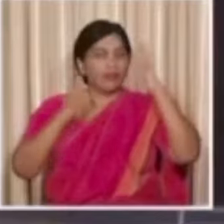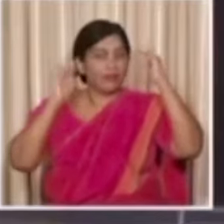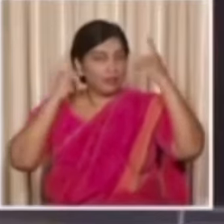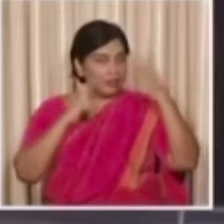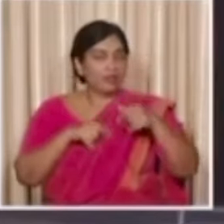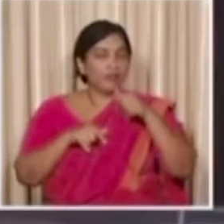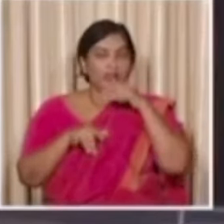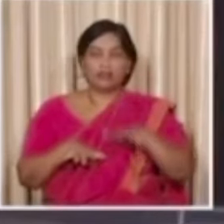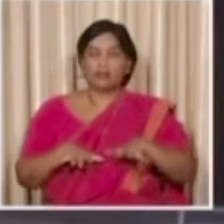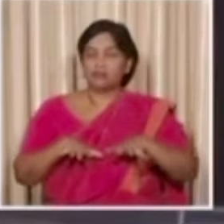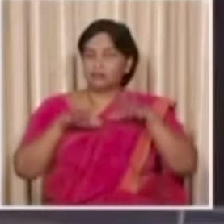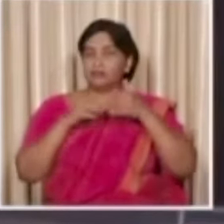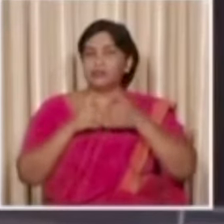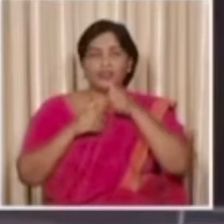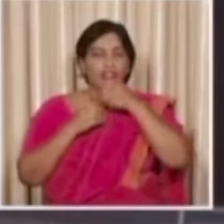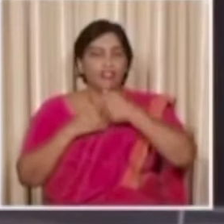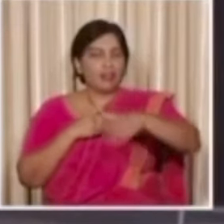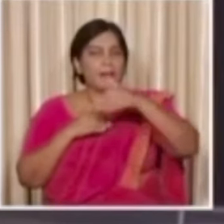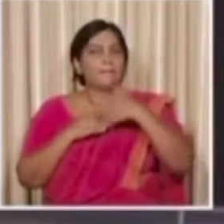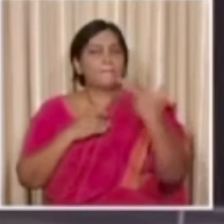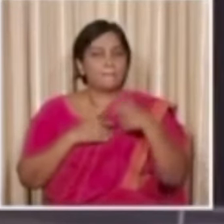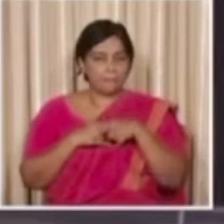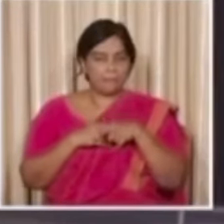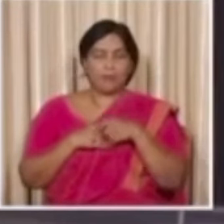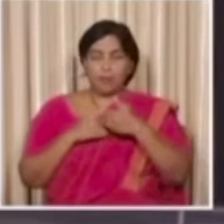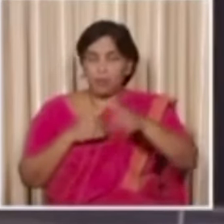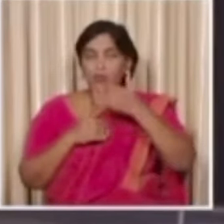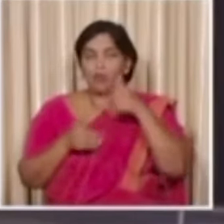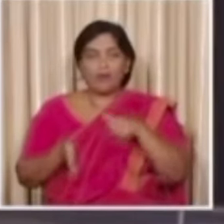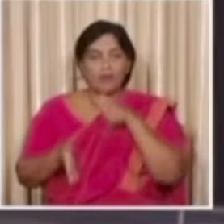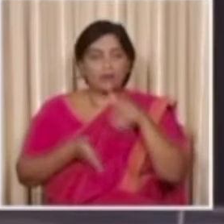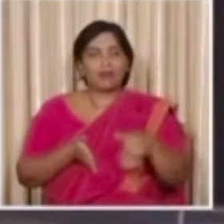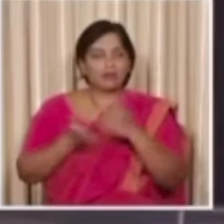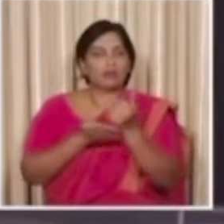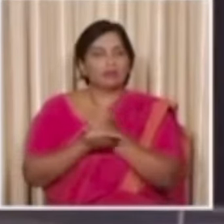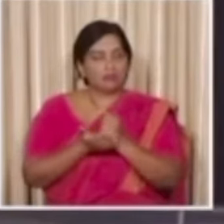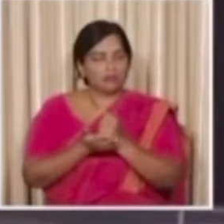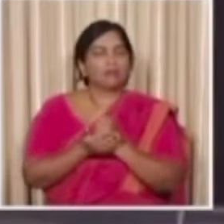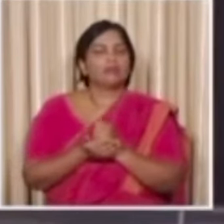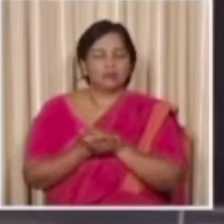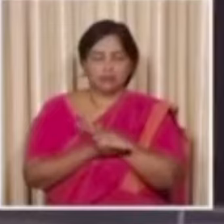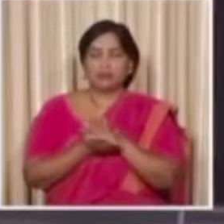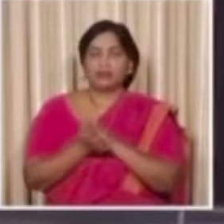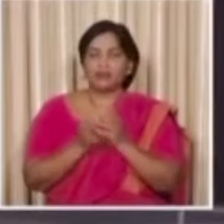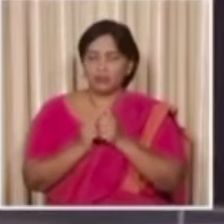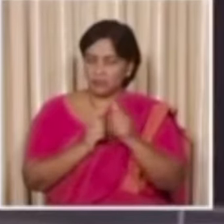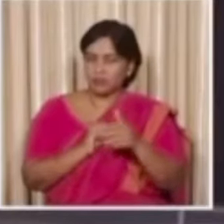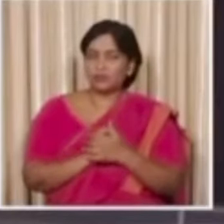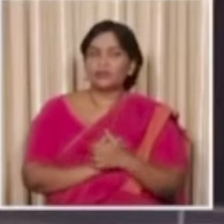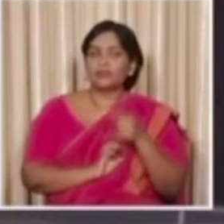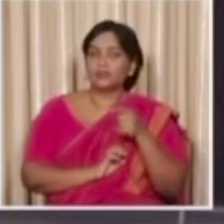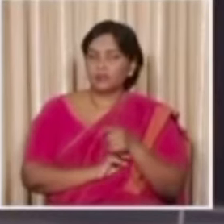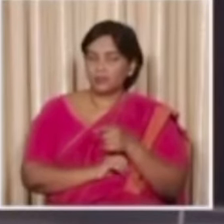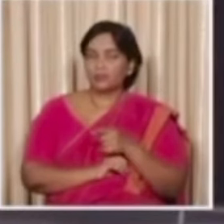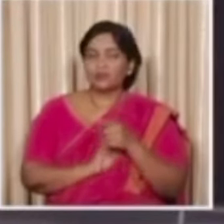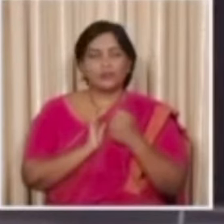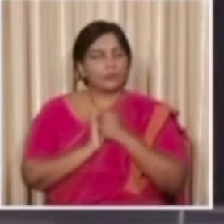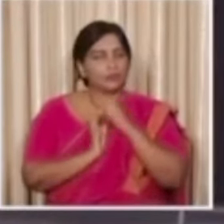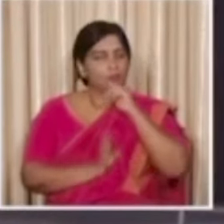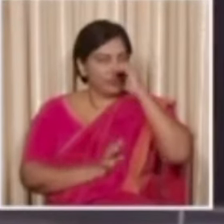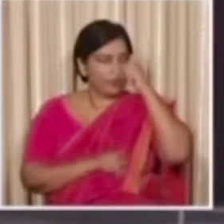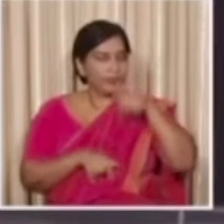එන ජලය බැහැලා යන්න පුළුවන් ආකාරයට මේ ඇලමාර්ගයේ එහෙම් පිටිම ගොඩ දාලා ඒ අවශ්‍ය කරන කටයුතු කරන්න. ඒකට ගරු